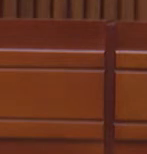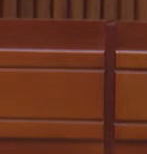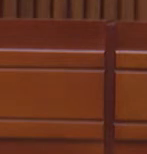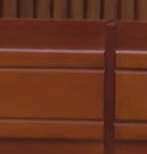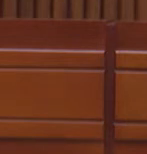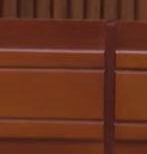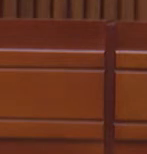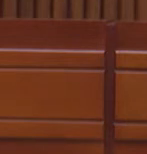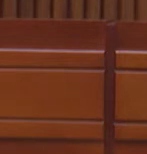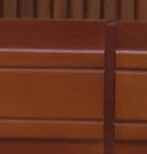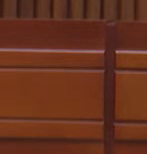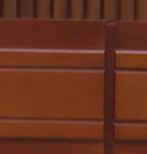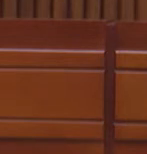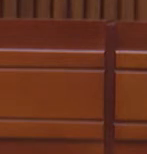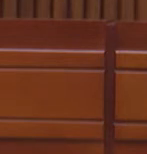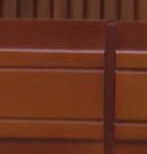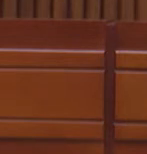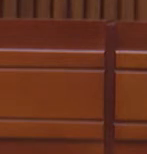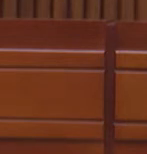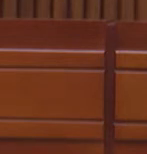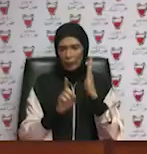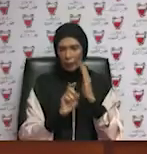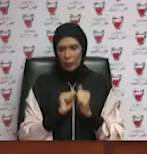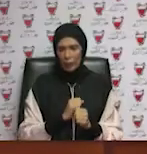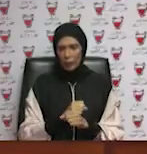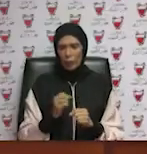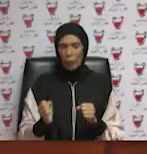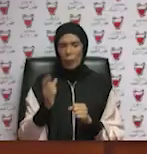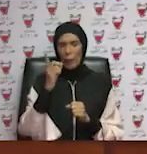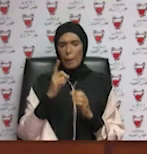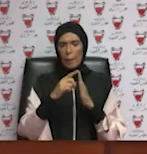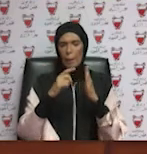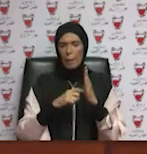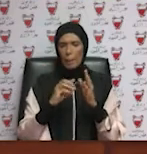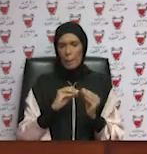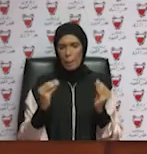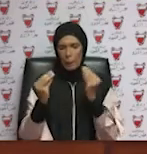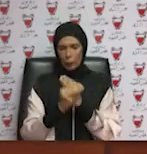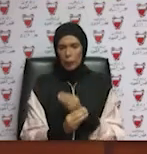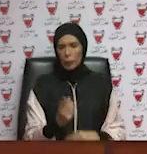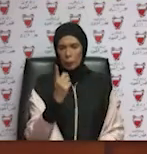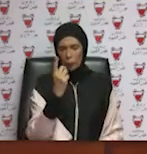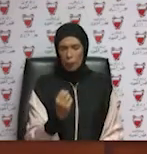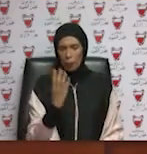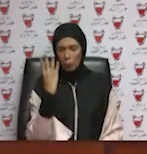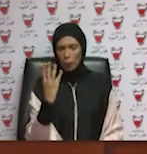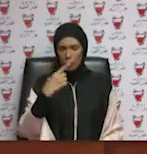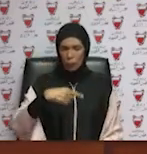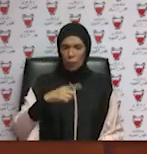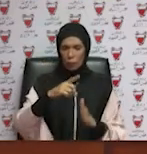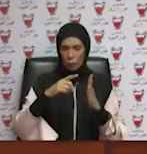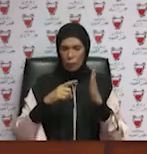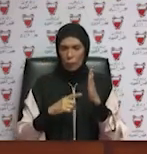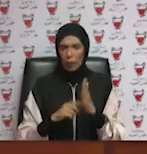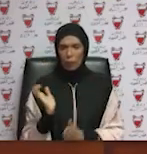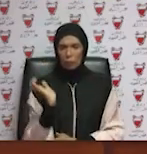اختار لجنة الشؤون التشريعية والقانونية. مشروع قانون بتعديل المادة 144 من قانون